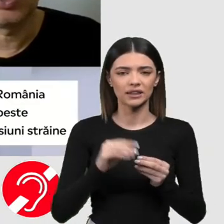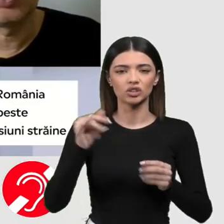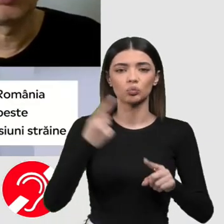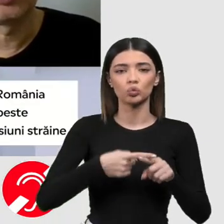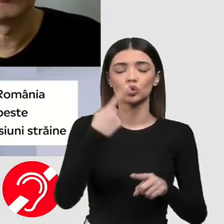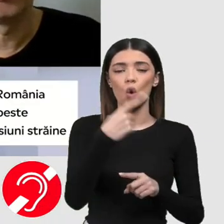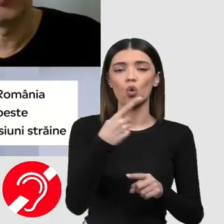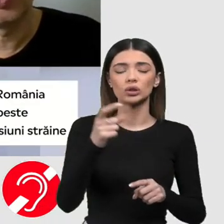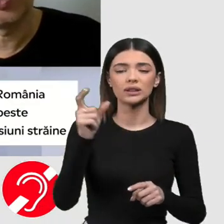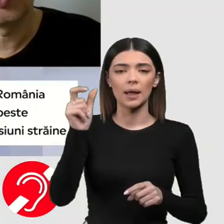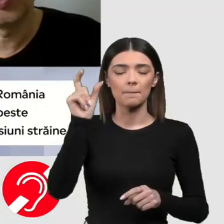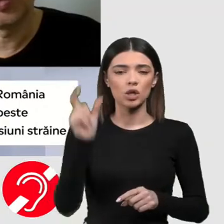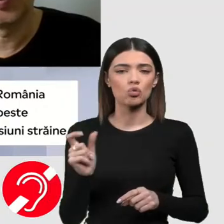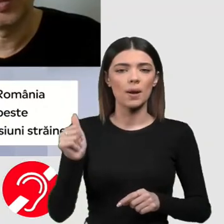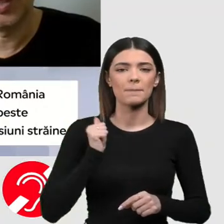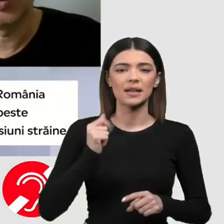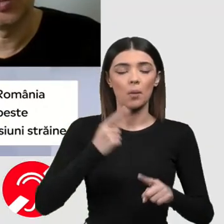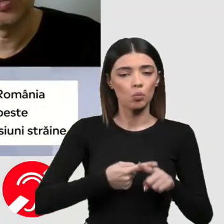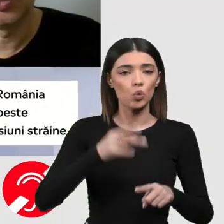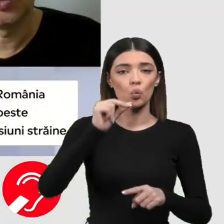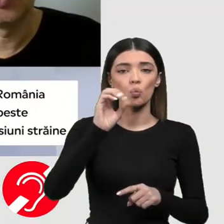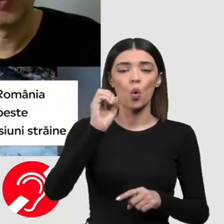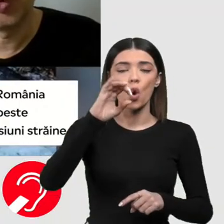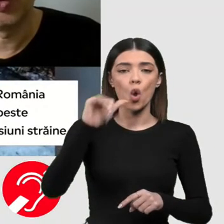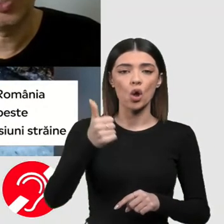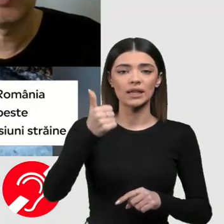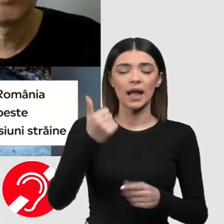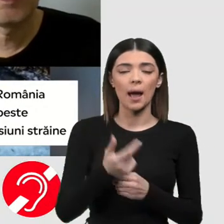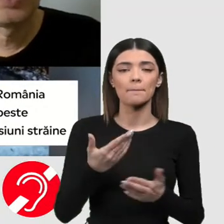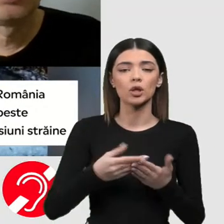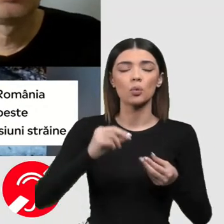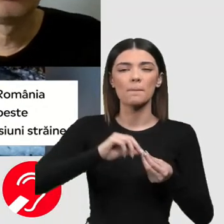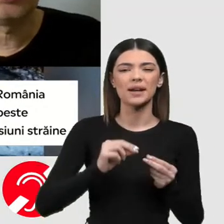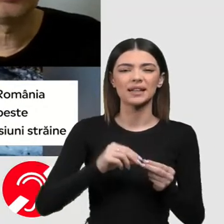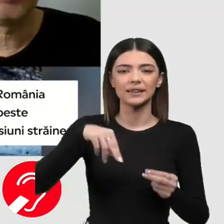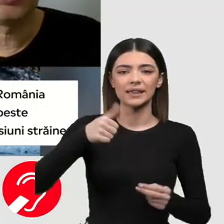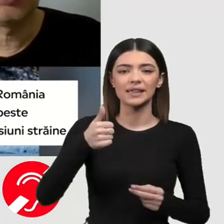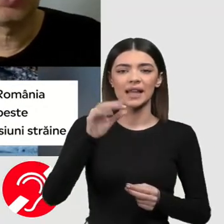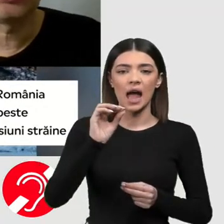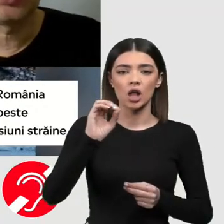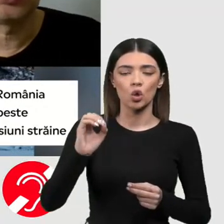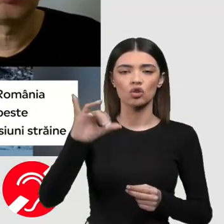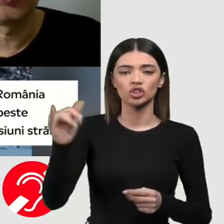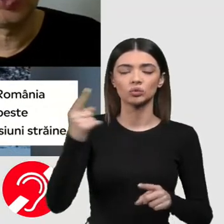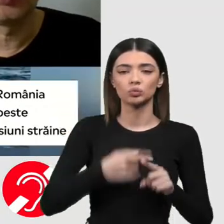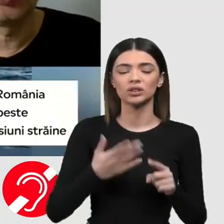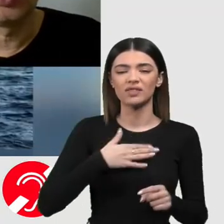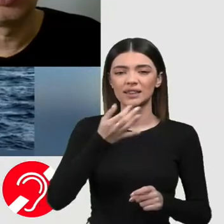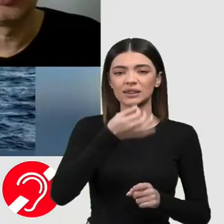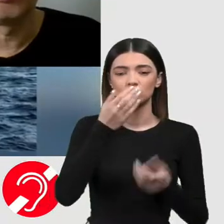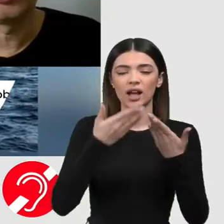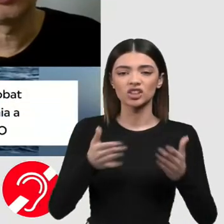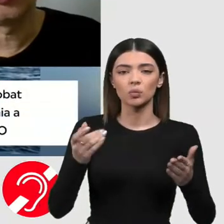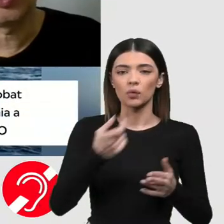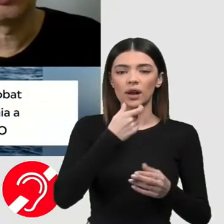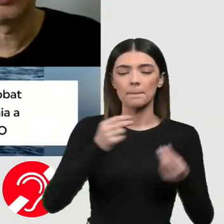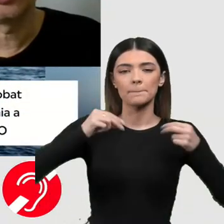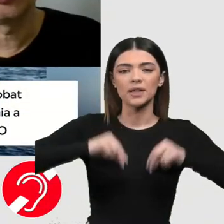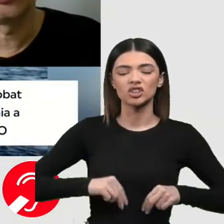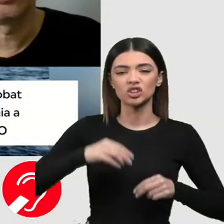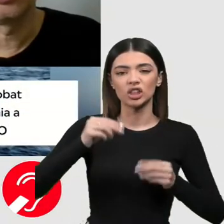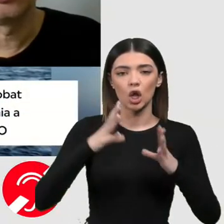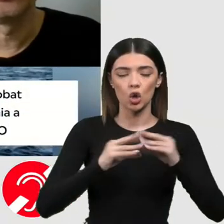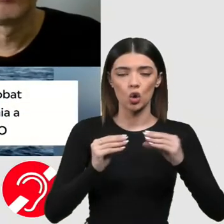de militari, inclusiv în Polonia, în grupul de luptă NATO din Polonia. Vreau să-ți mai adaug aici că la începutul anului președintele